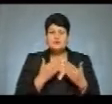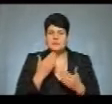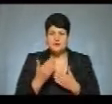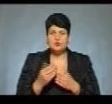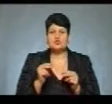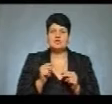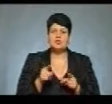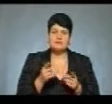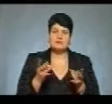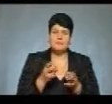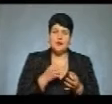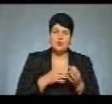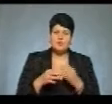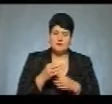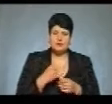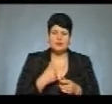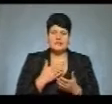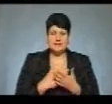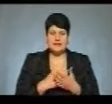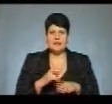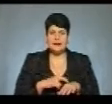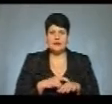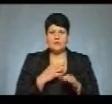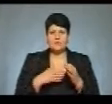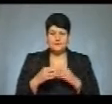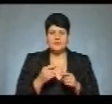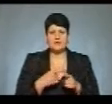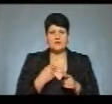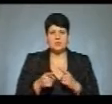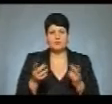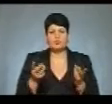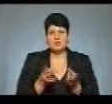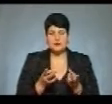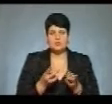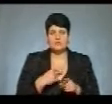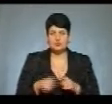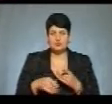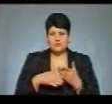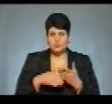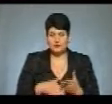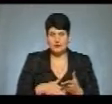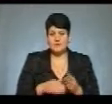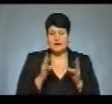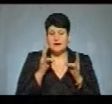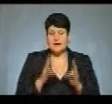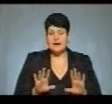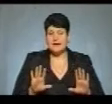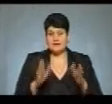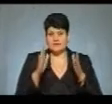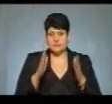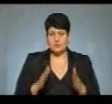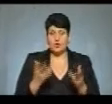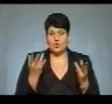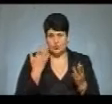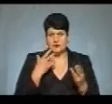їм потрібно консультацію, в нас працює лікар-консультант, чи потрібно негайну допомогу при екстрених викликах, тобто які